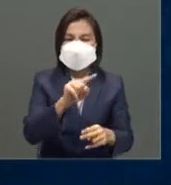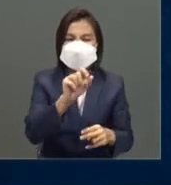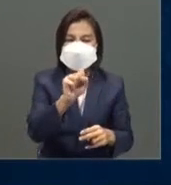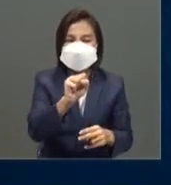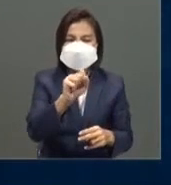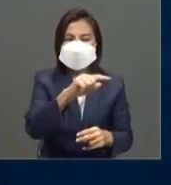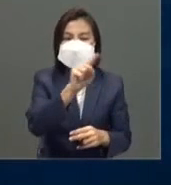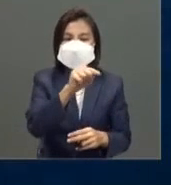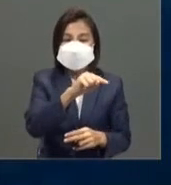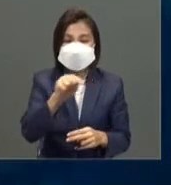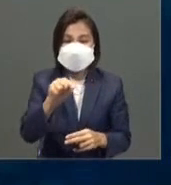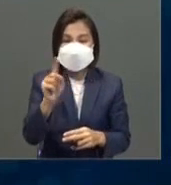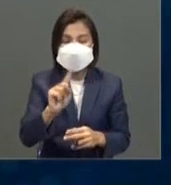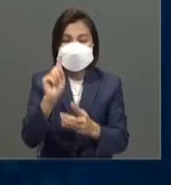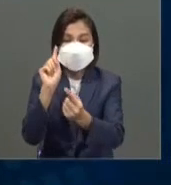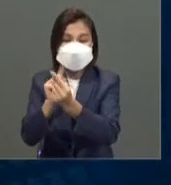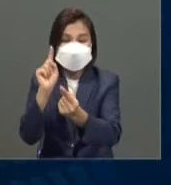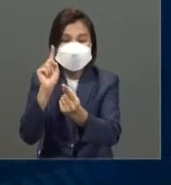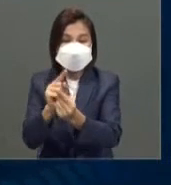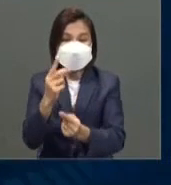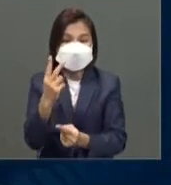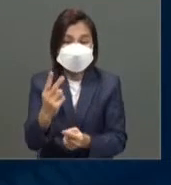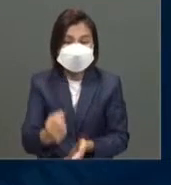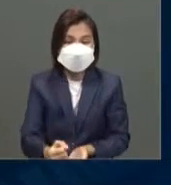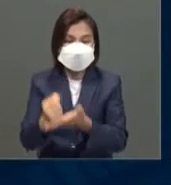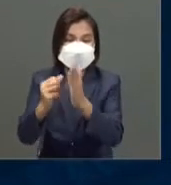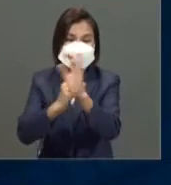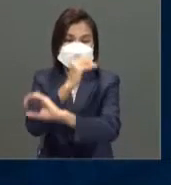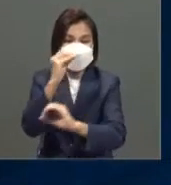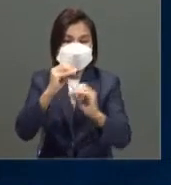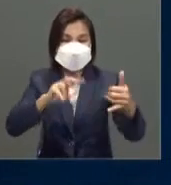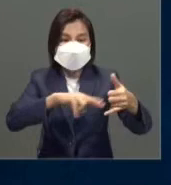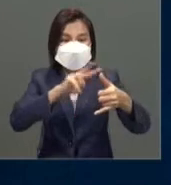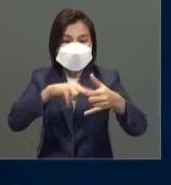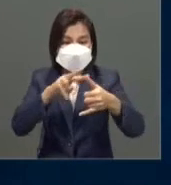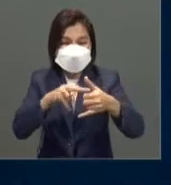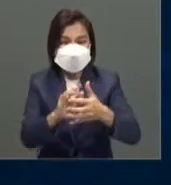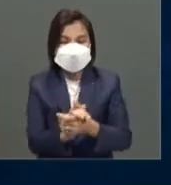2รายซึ่งได้รับการดูแลให้ปลอดภัยนะครับเป็นอย่